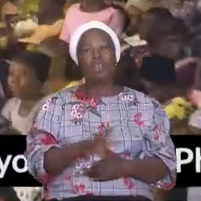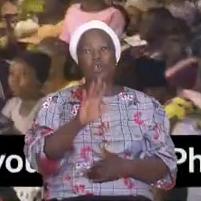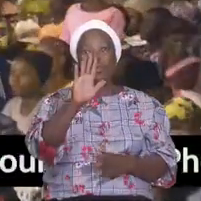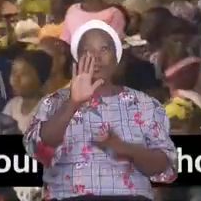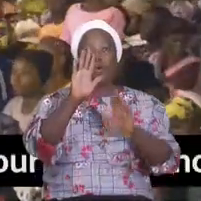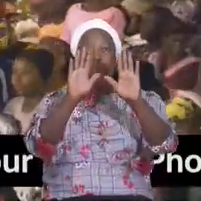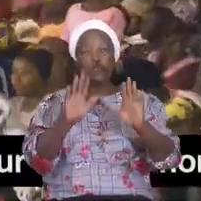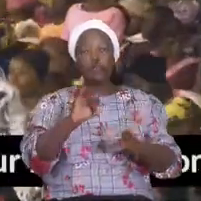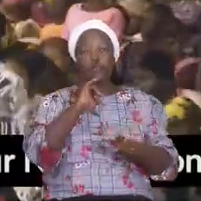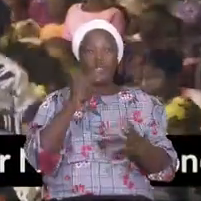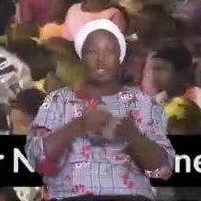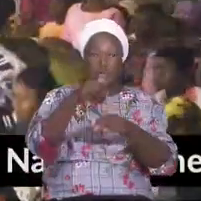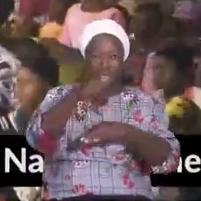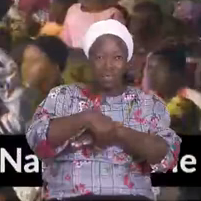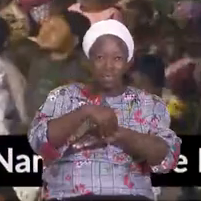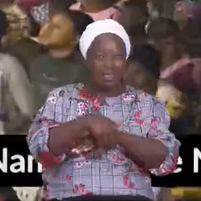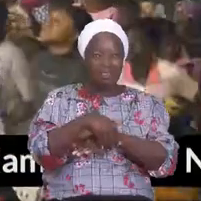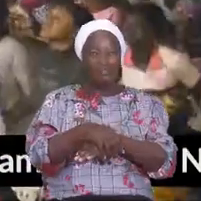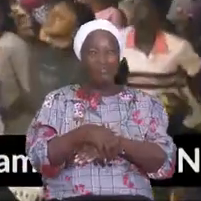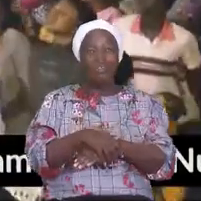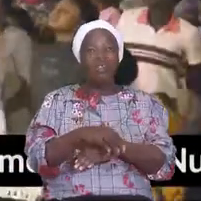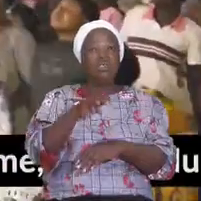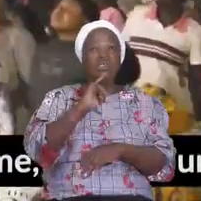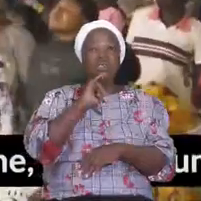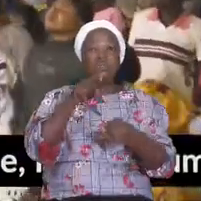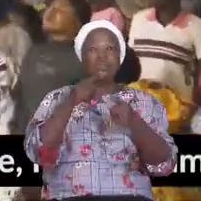Levons-nous et préparons-nous pour l'homme de Dieu.